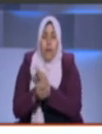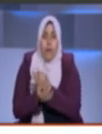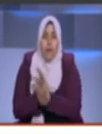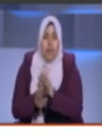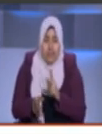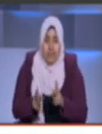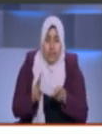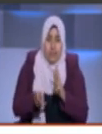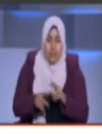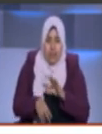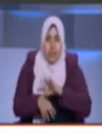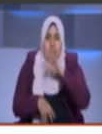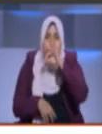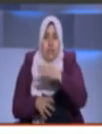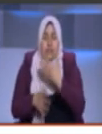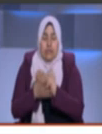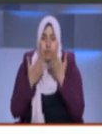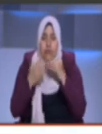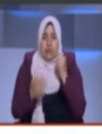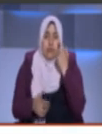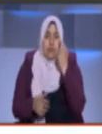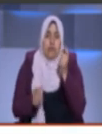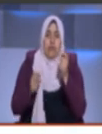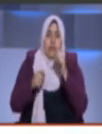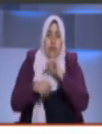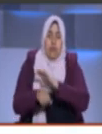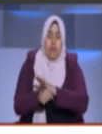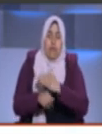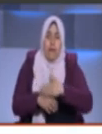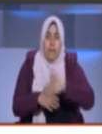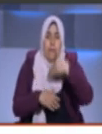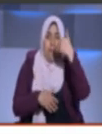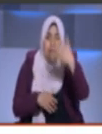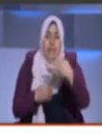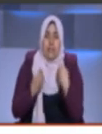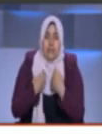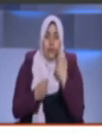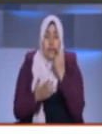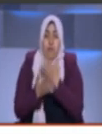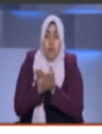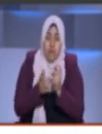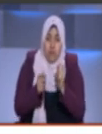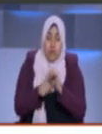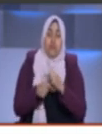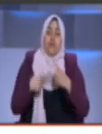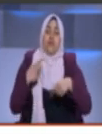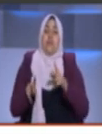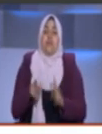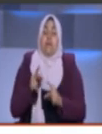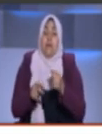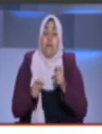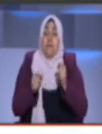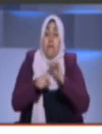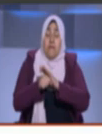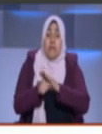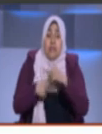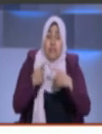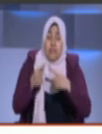المهرجان الى يعني الى تاريخ اخر ام لا، ولكن كل ما علمناه وهو ان تم